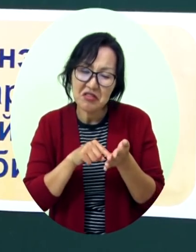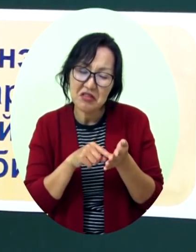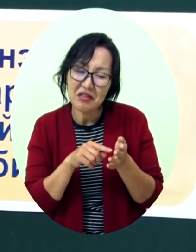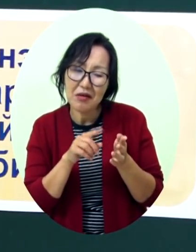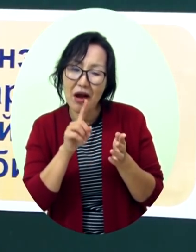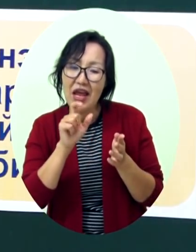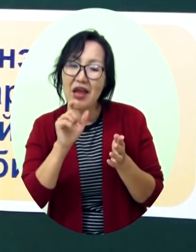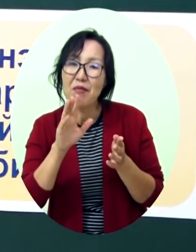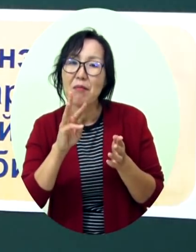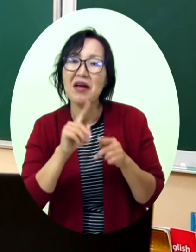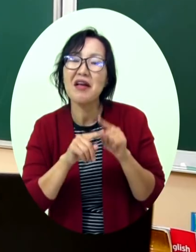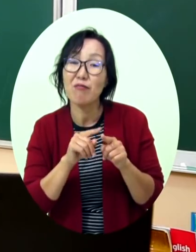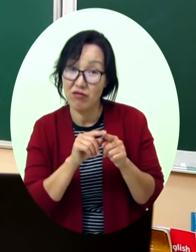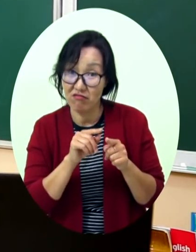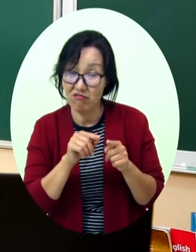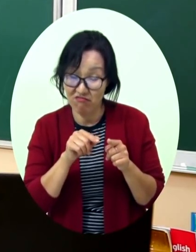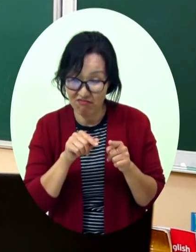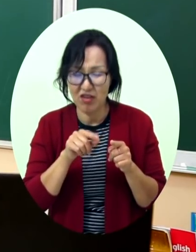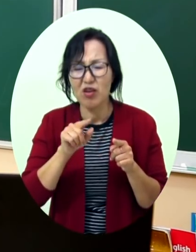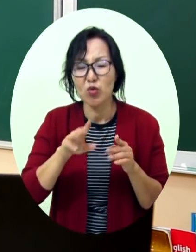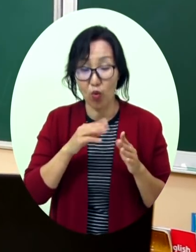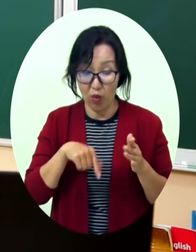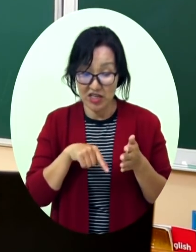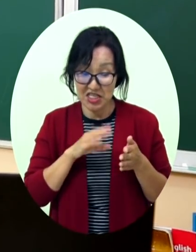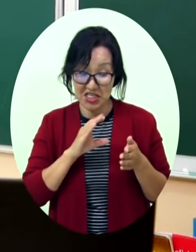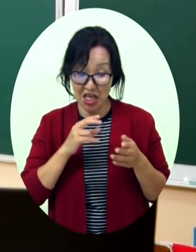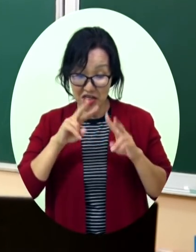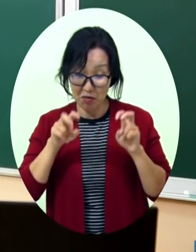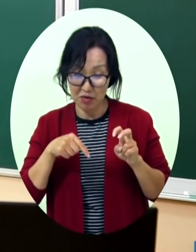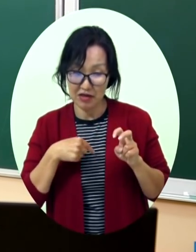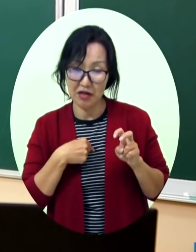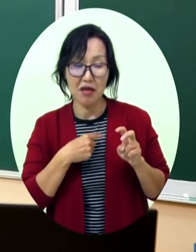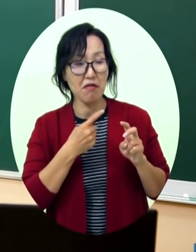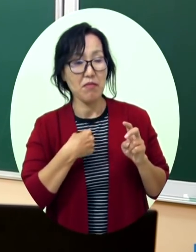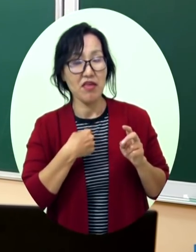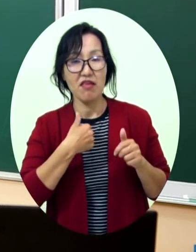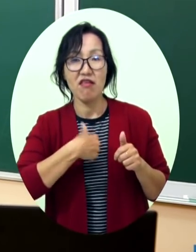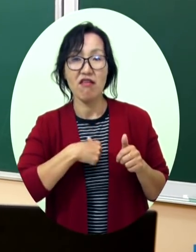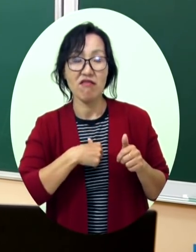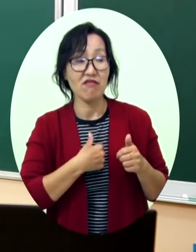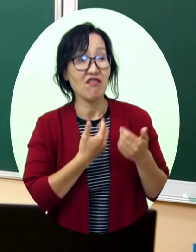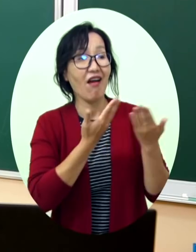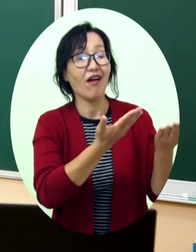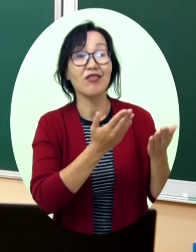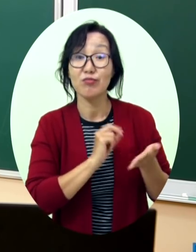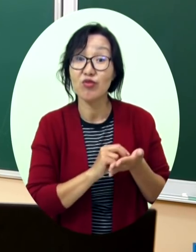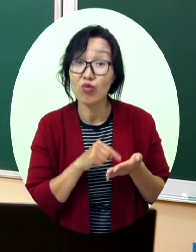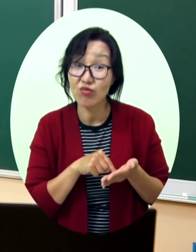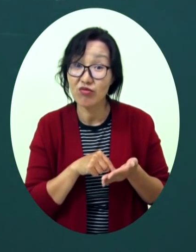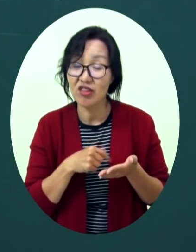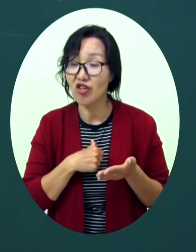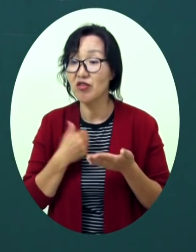маягаа сонгосон бол одоо тухайн сэдвийг хэн тандаж бичиж байгаагаа бас нооглон төлөвлөж